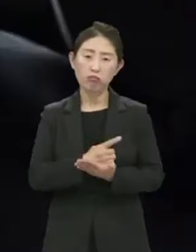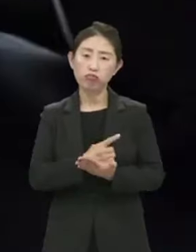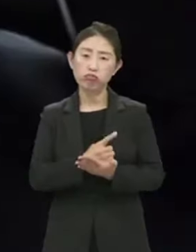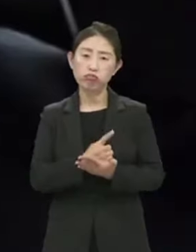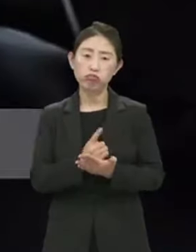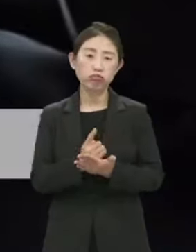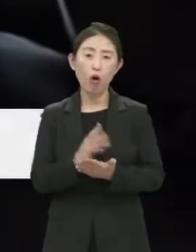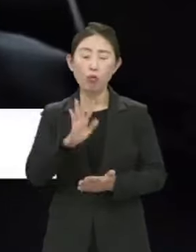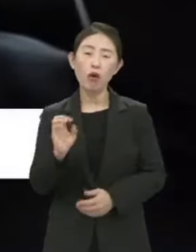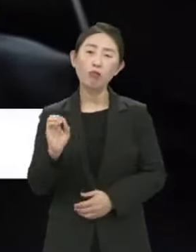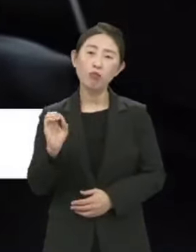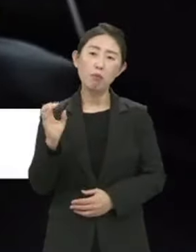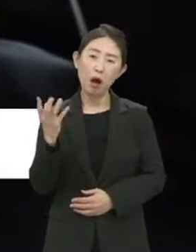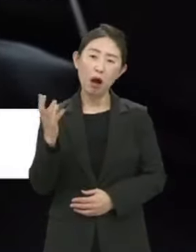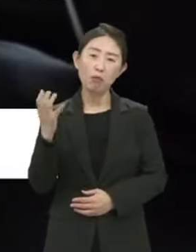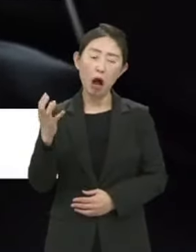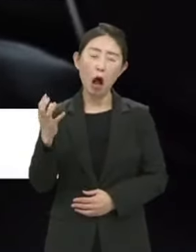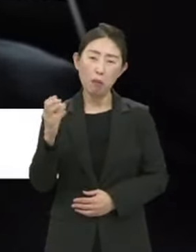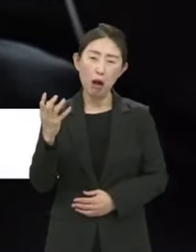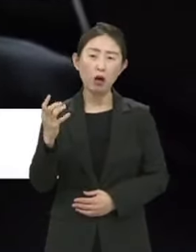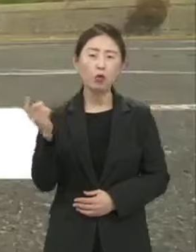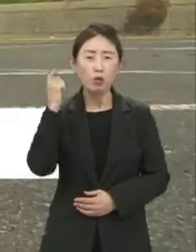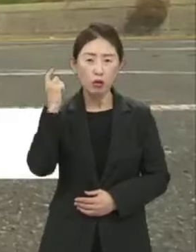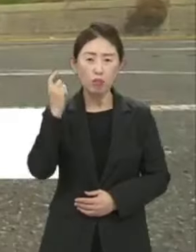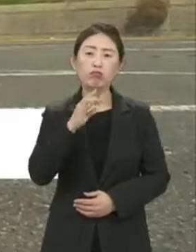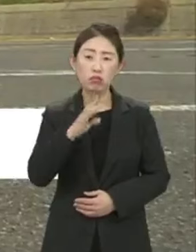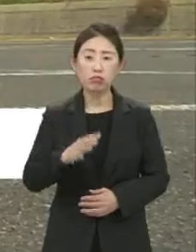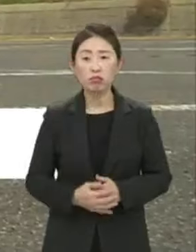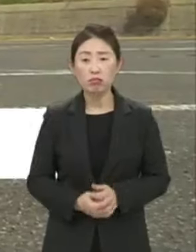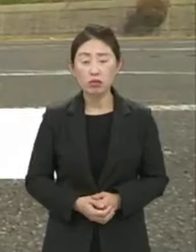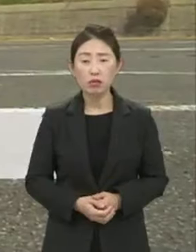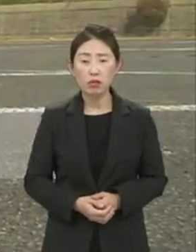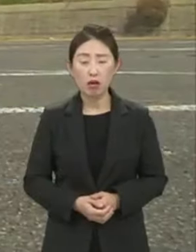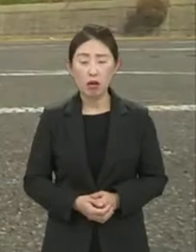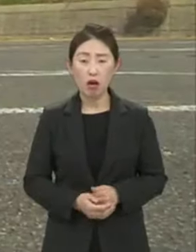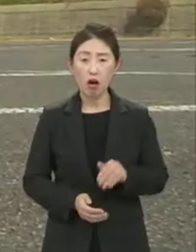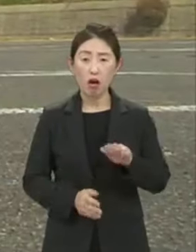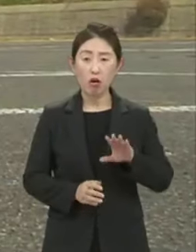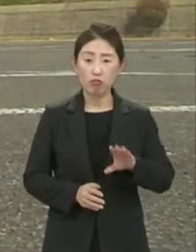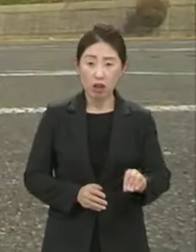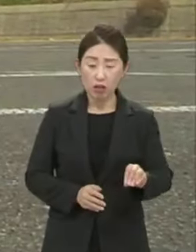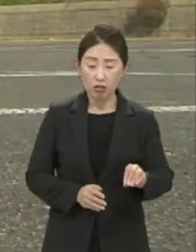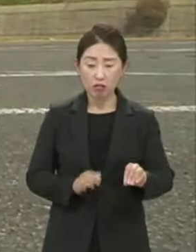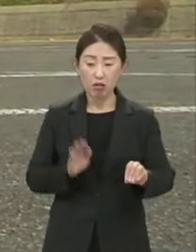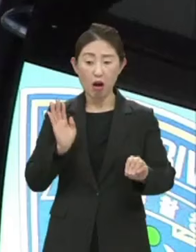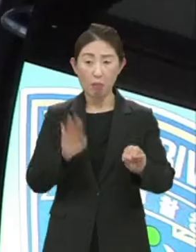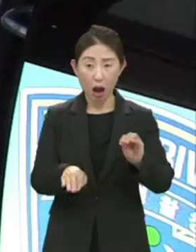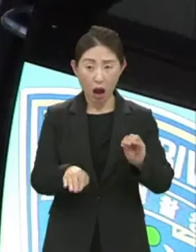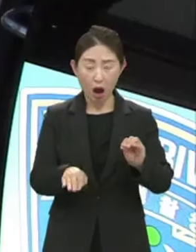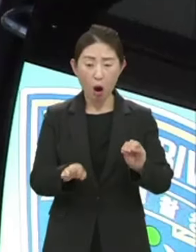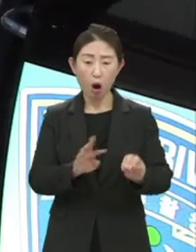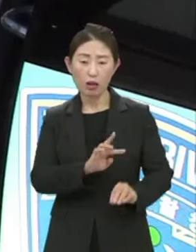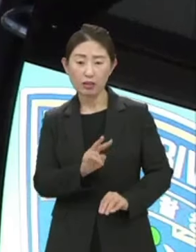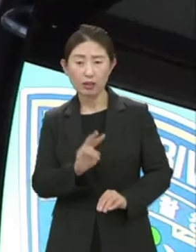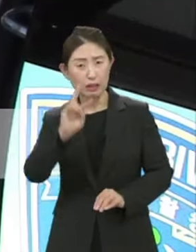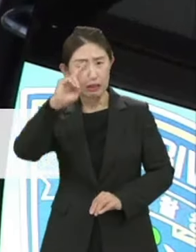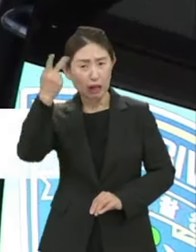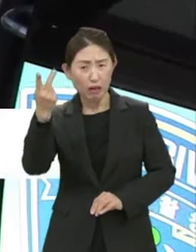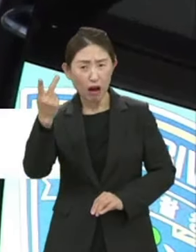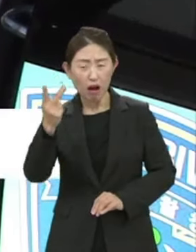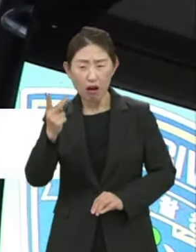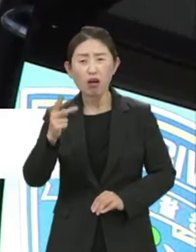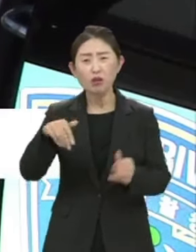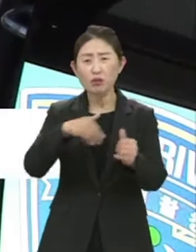경만 릴 정속주행이 유지됩니다 브레이크와 가속을 한상을 가정한 건데 택시에